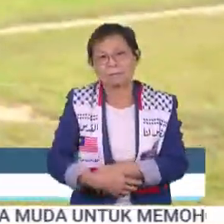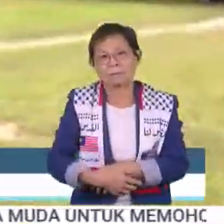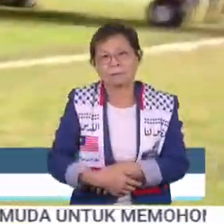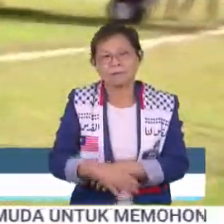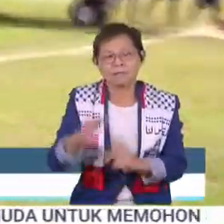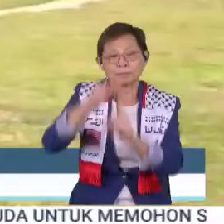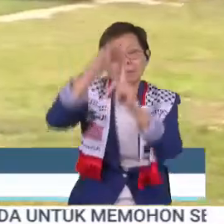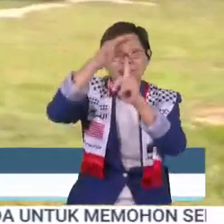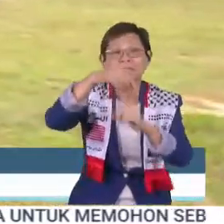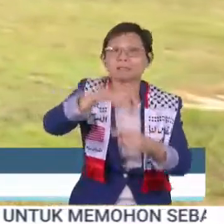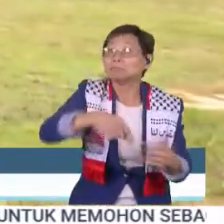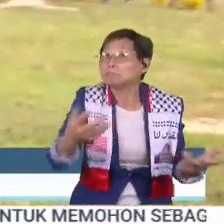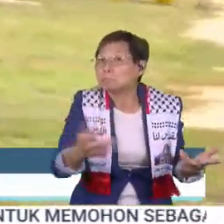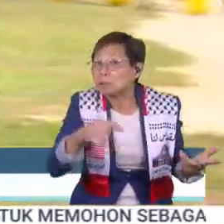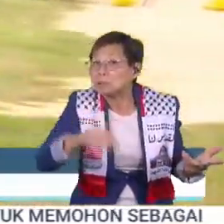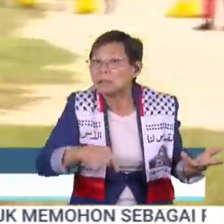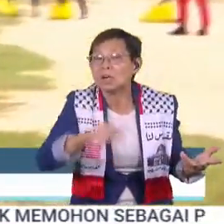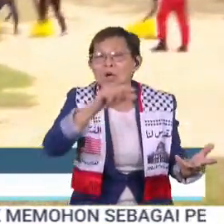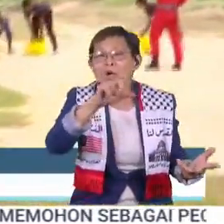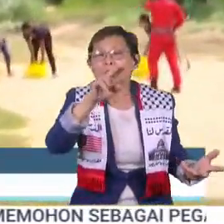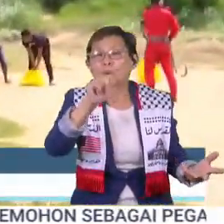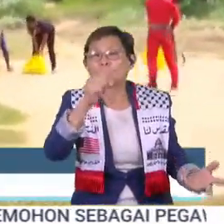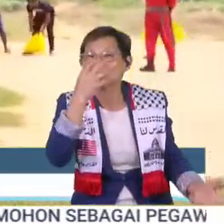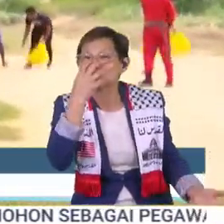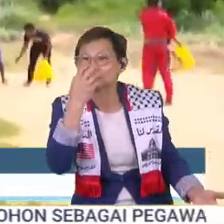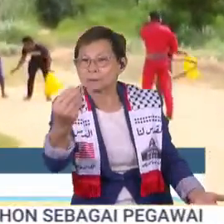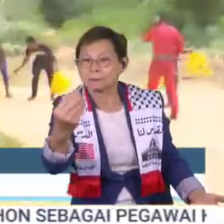secara spesifiknya di Gua Musang.